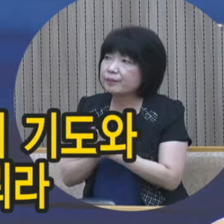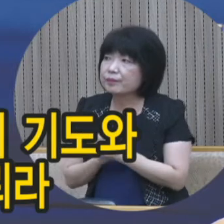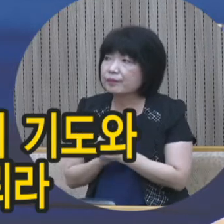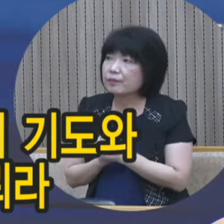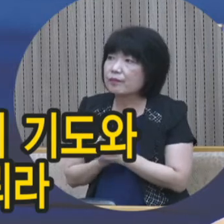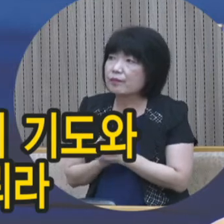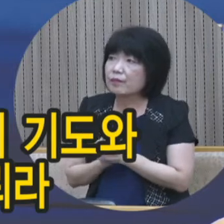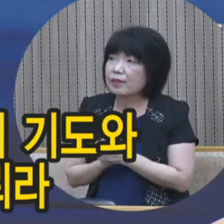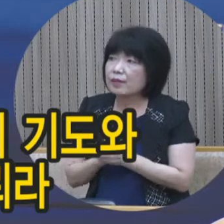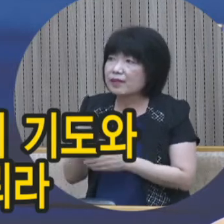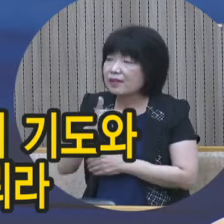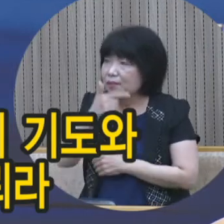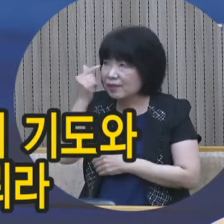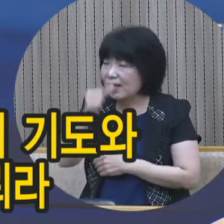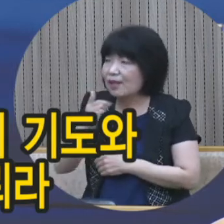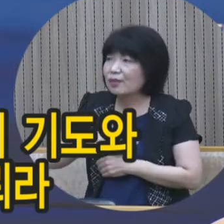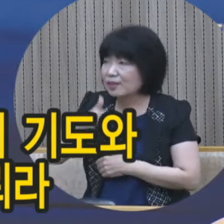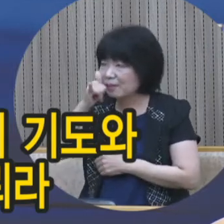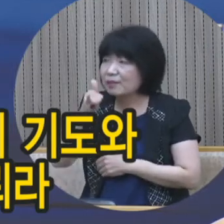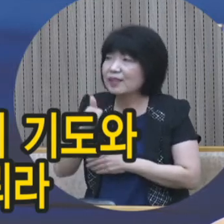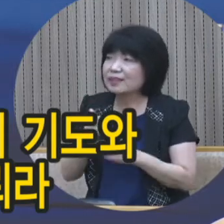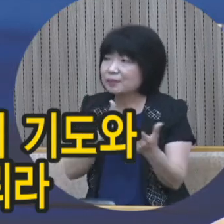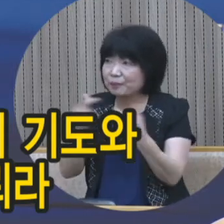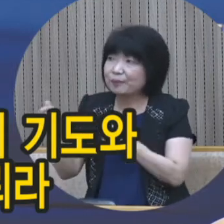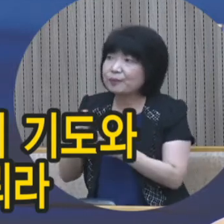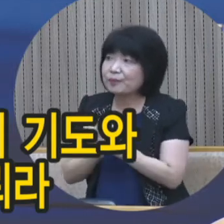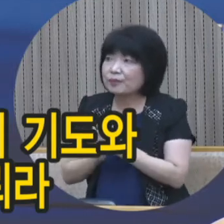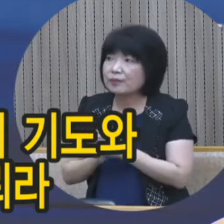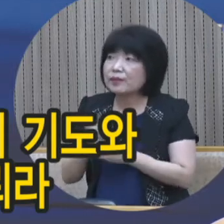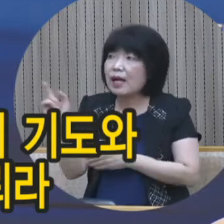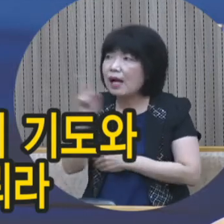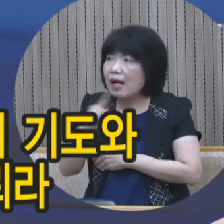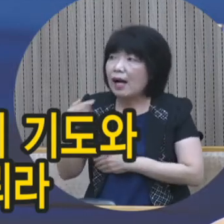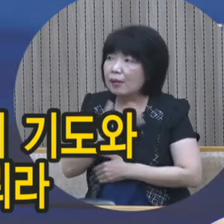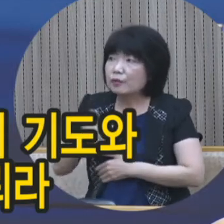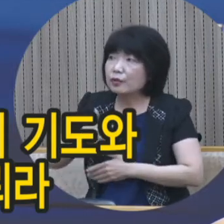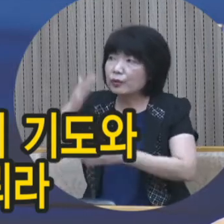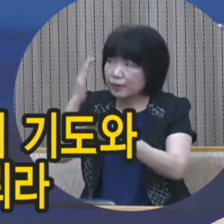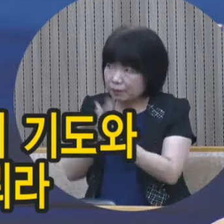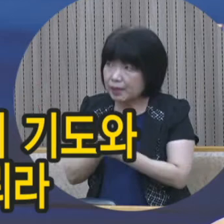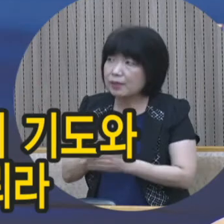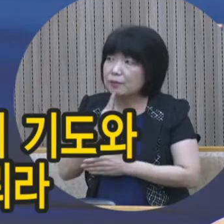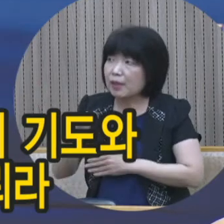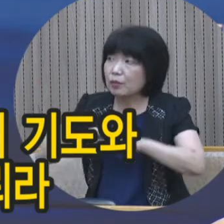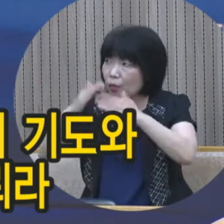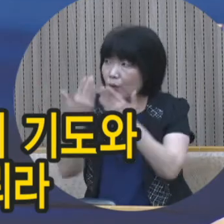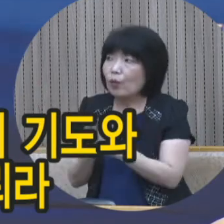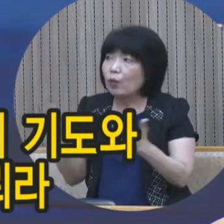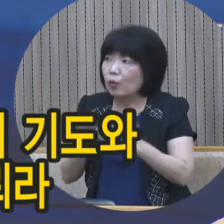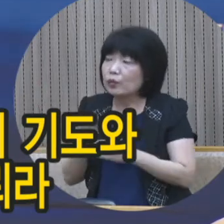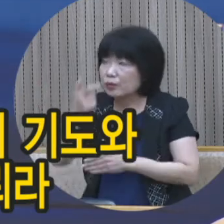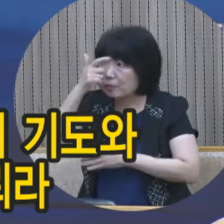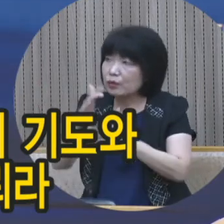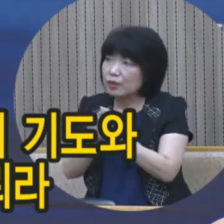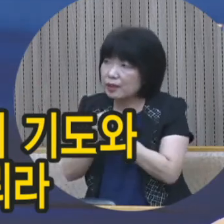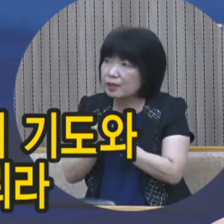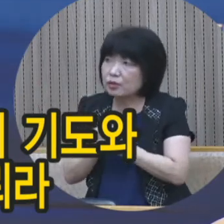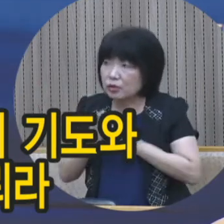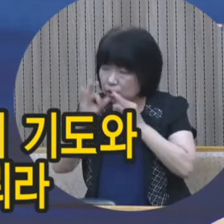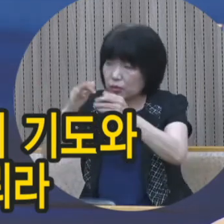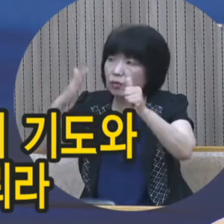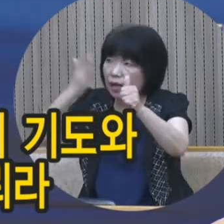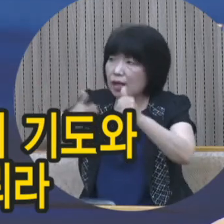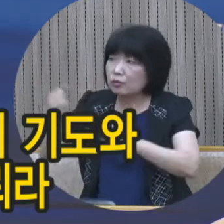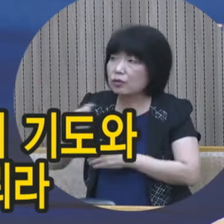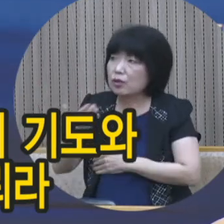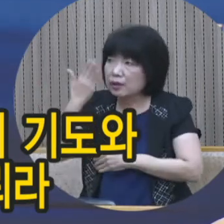우리가 너무 잘 아는 성경이죠. 다 같이 읽습니다. 시작. 아무것도 염려하지 말고 오직 모든 일에